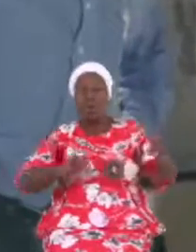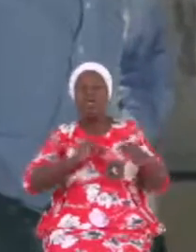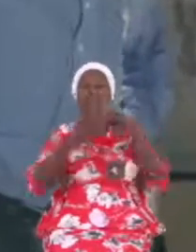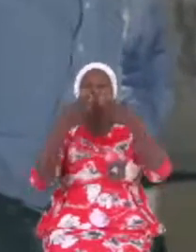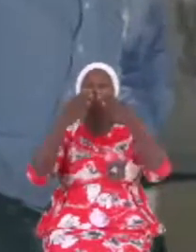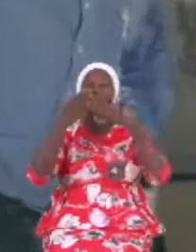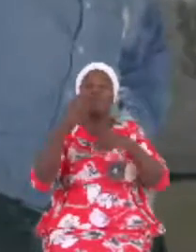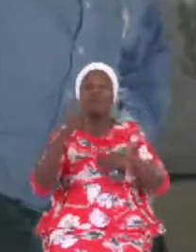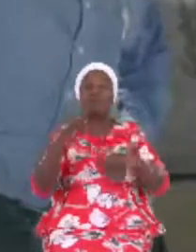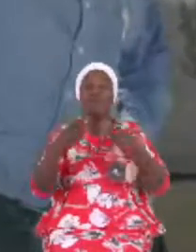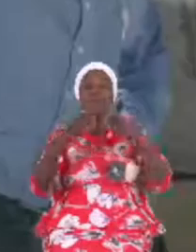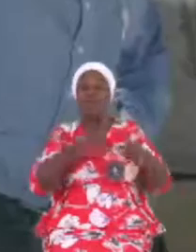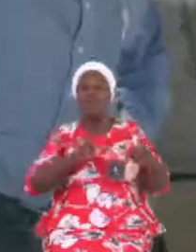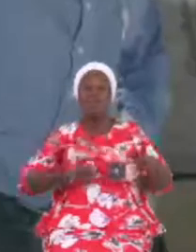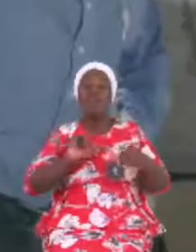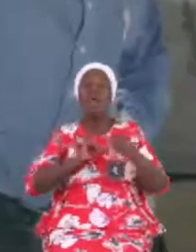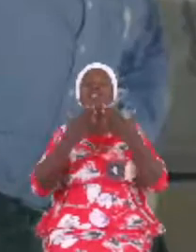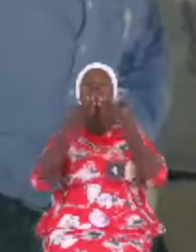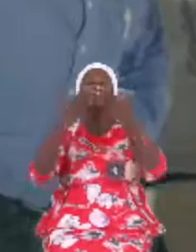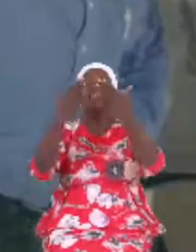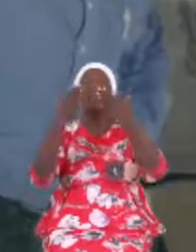te remercie. Seigneur, merci.